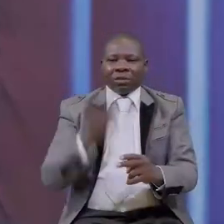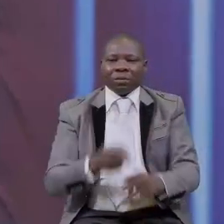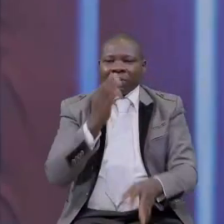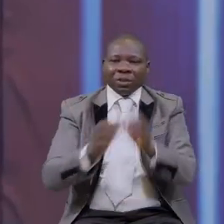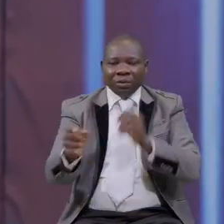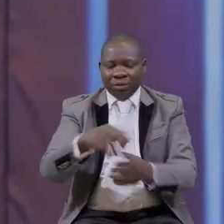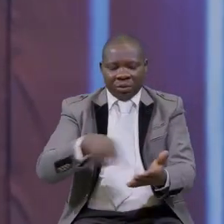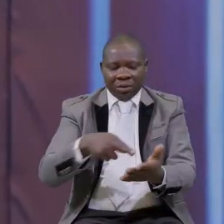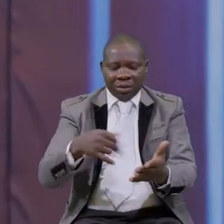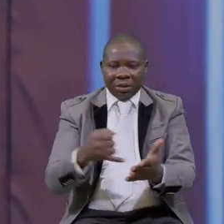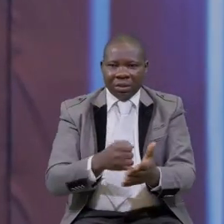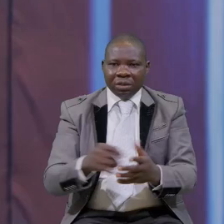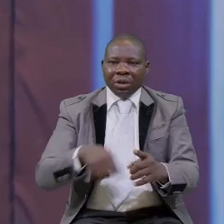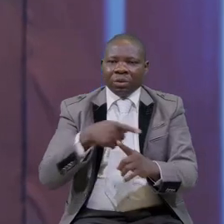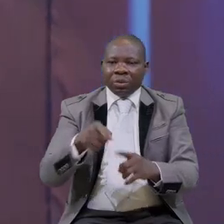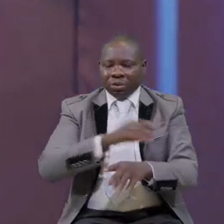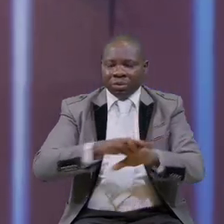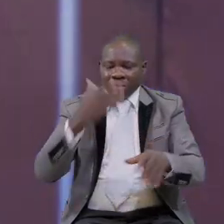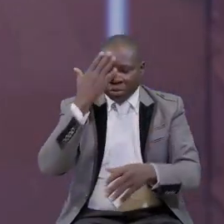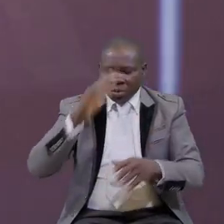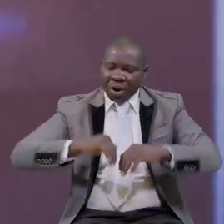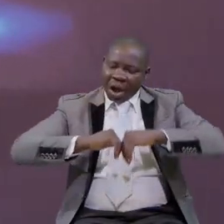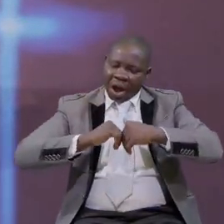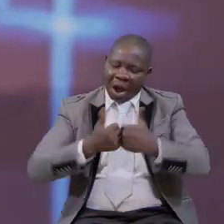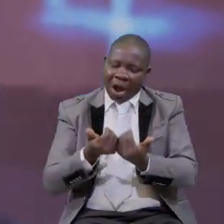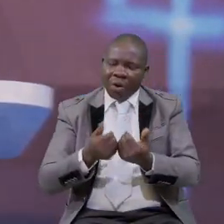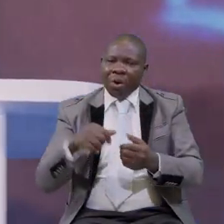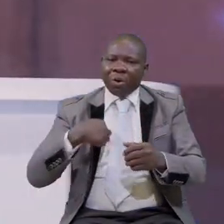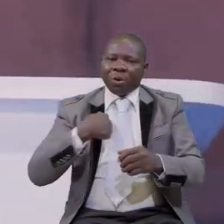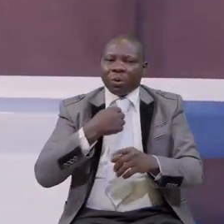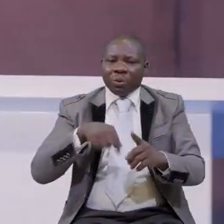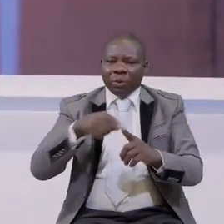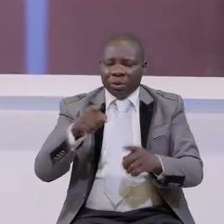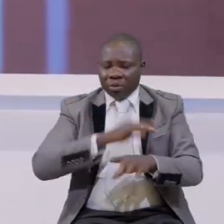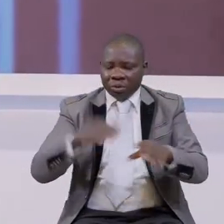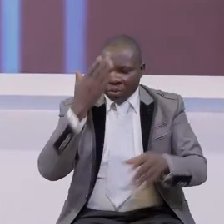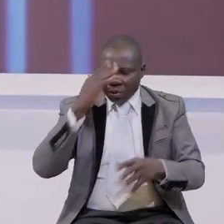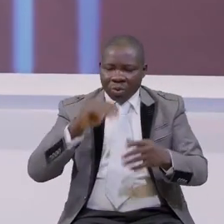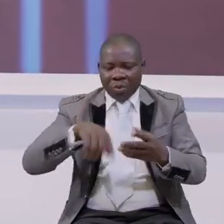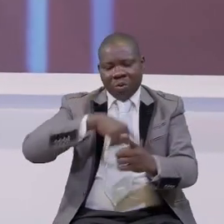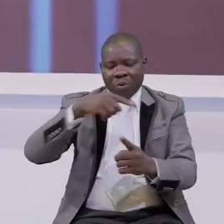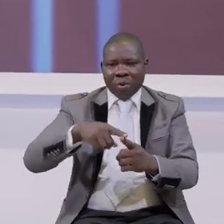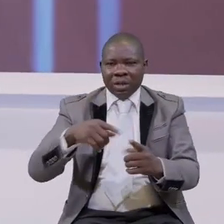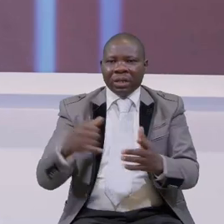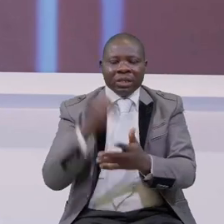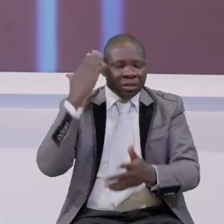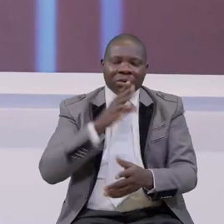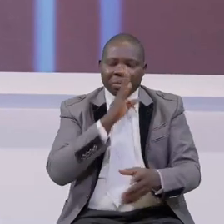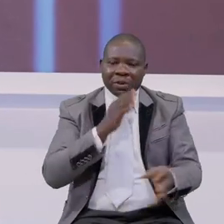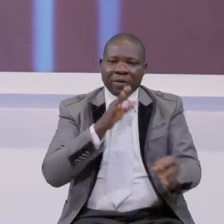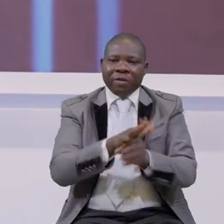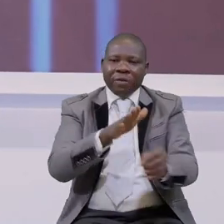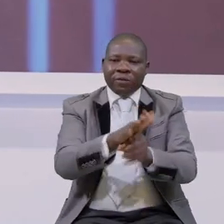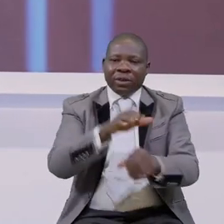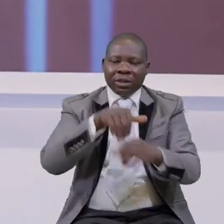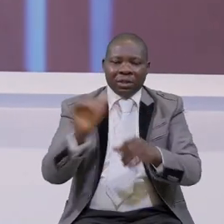Si vous lisez, quand vous ne savez pas comment et quand vous ne savez quand, ce sera accompli